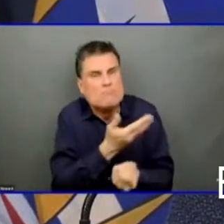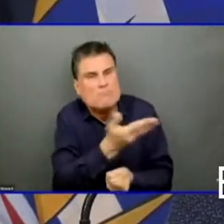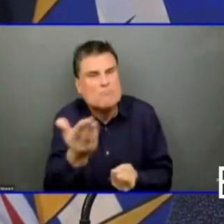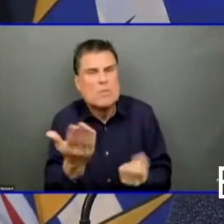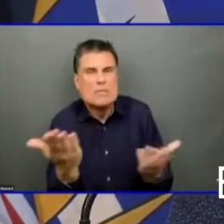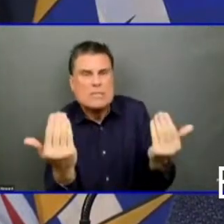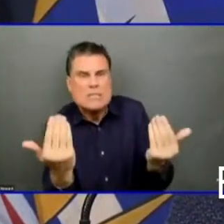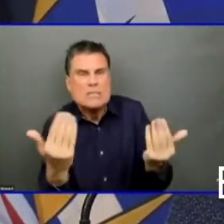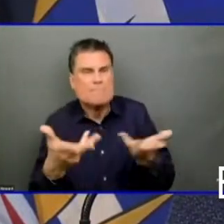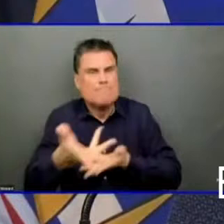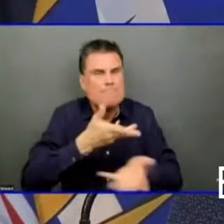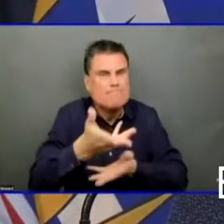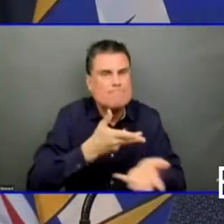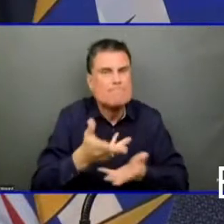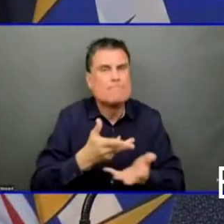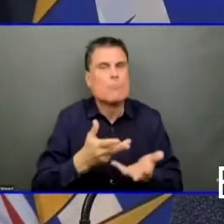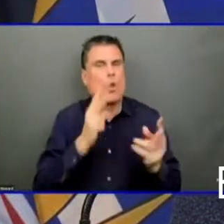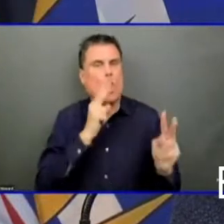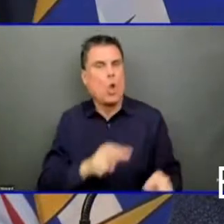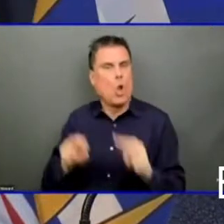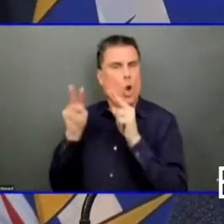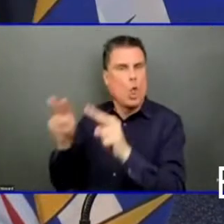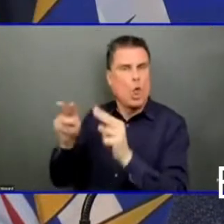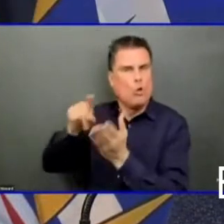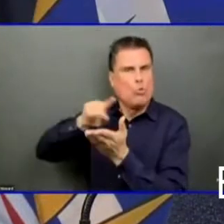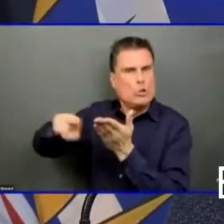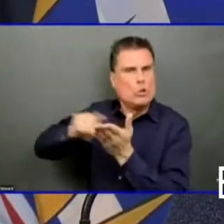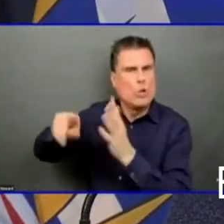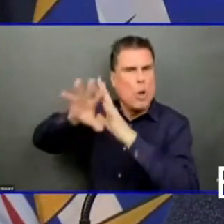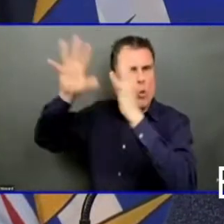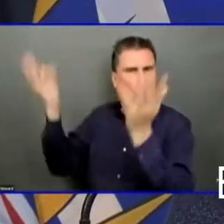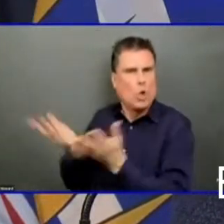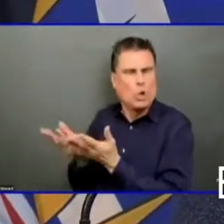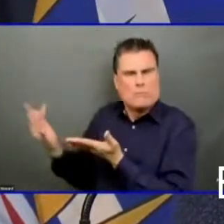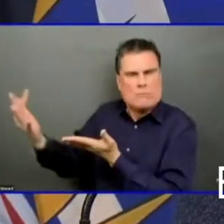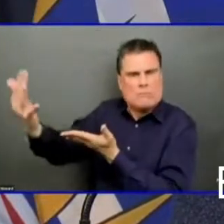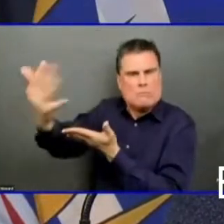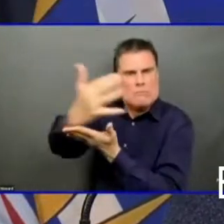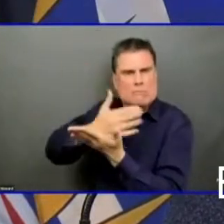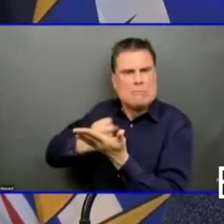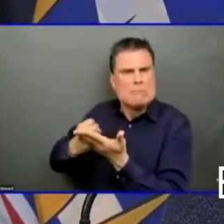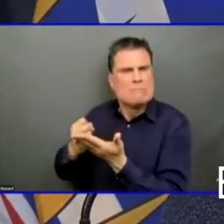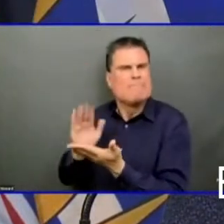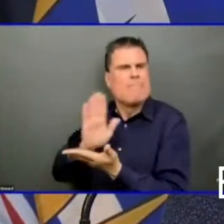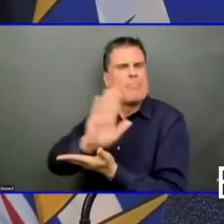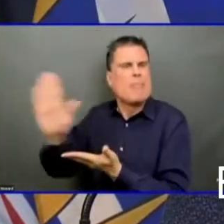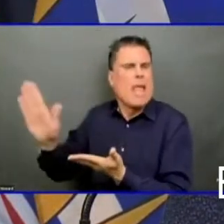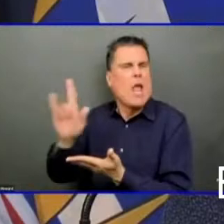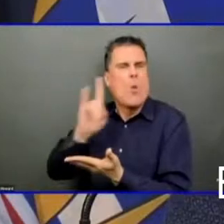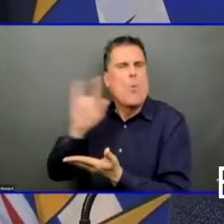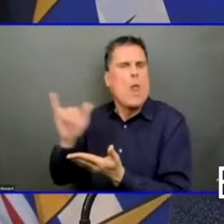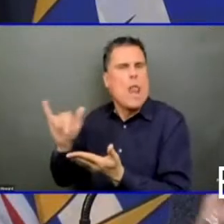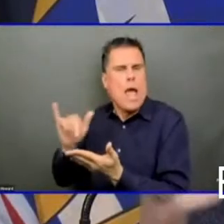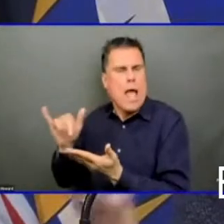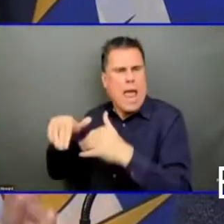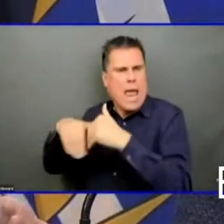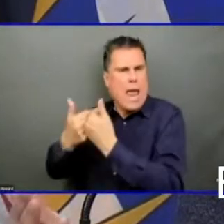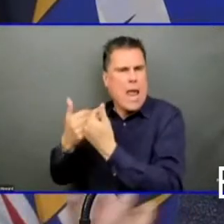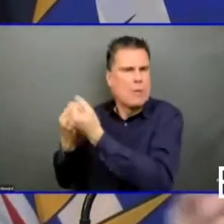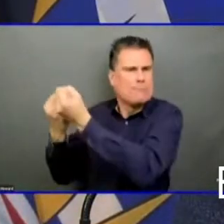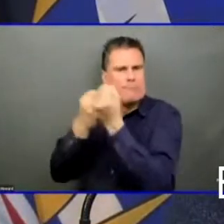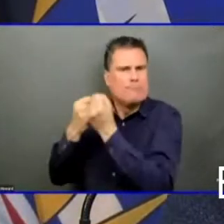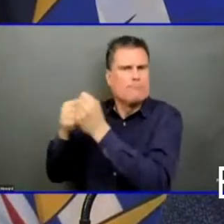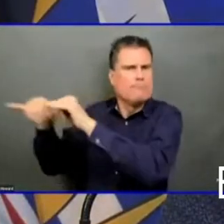understand what are the common symptoms. The things that we do know are the people who have more 这么做一个，这个是第5篇就几百个了。